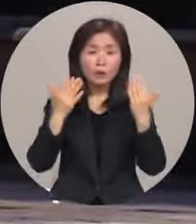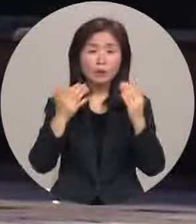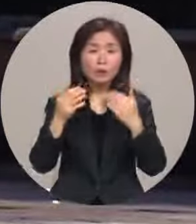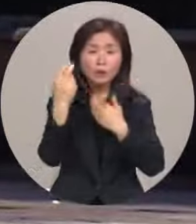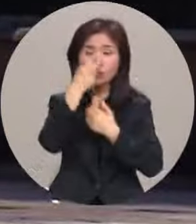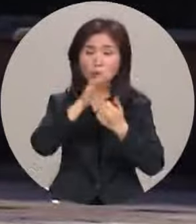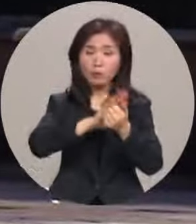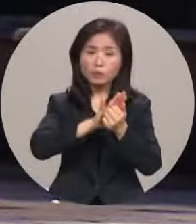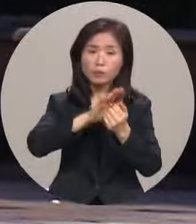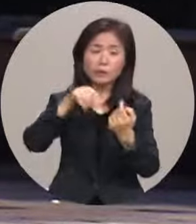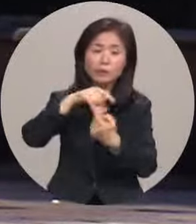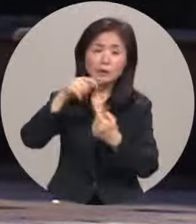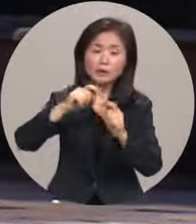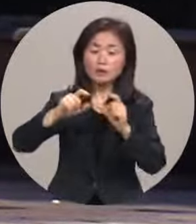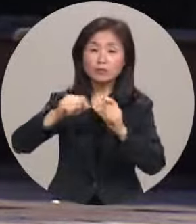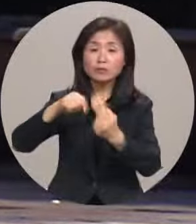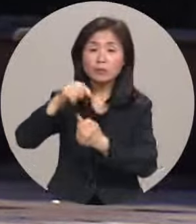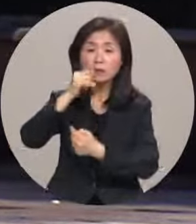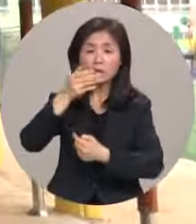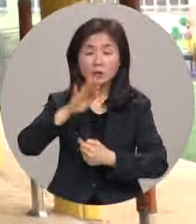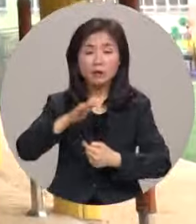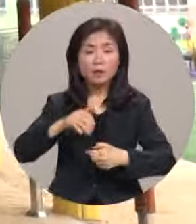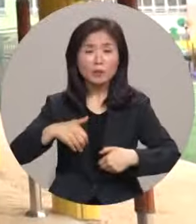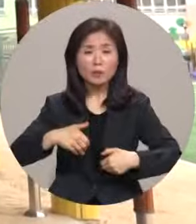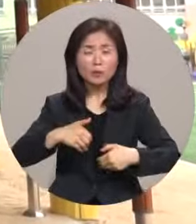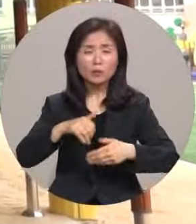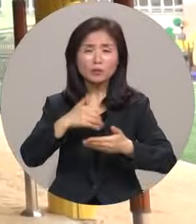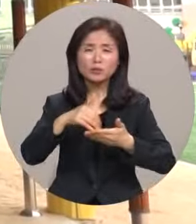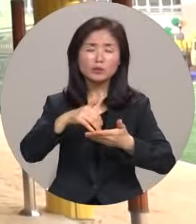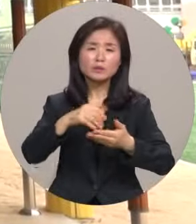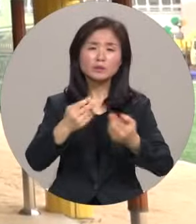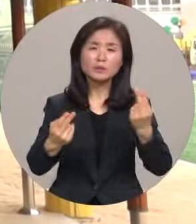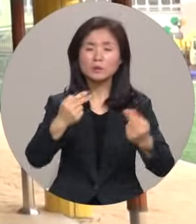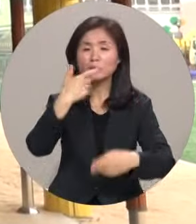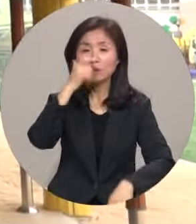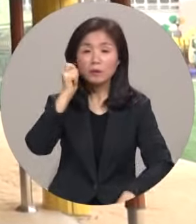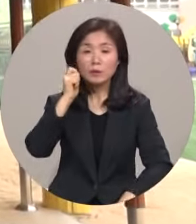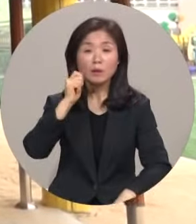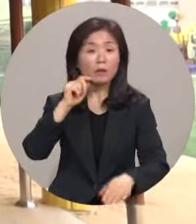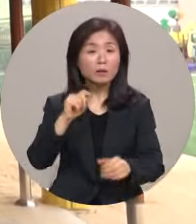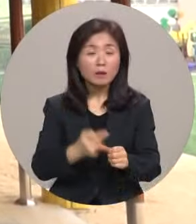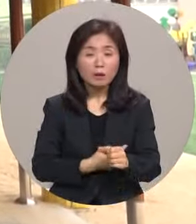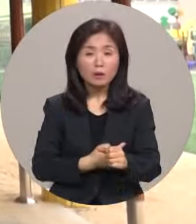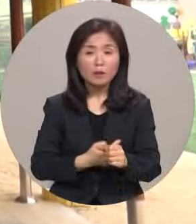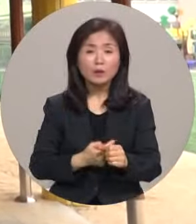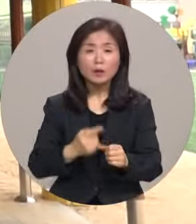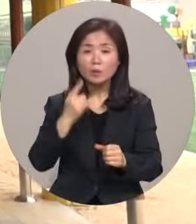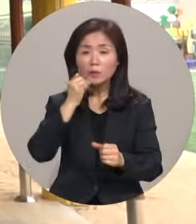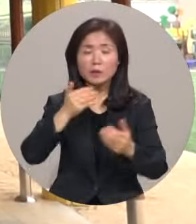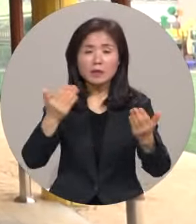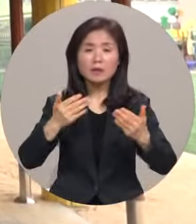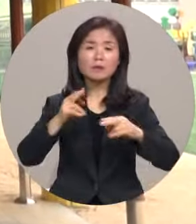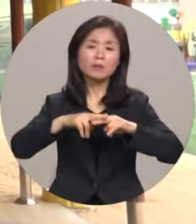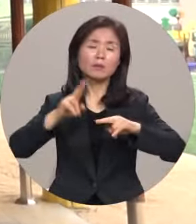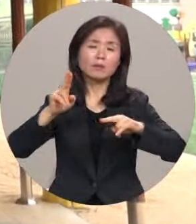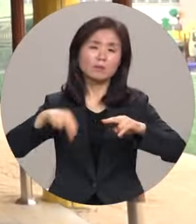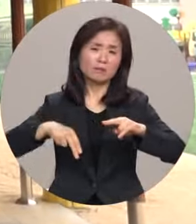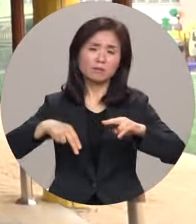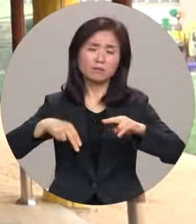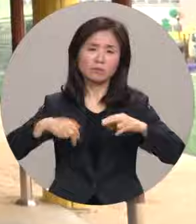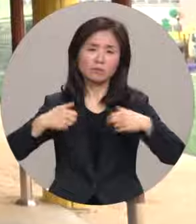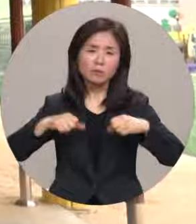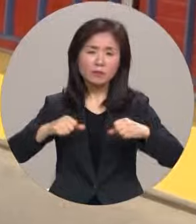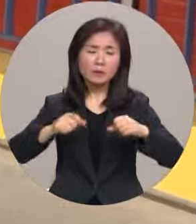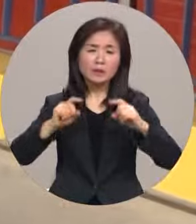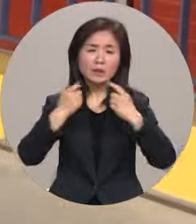운영되지만 수요에는 크게 못 미칩니다 이런 환경은 고스란이 부모의 경력 단절이나 사교육비 부담으로